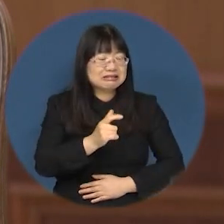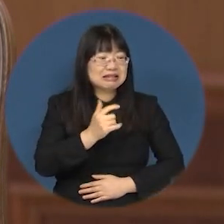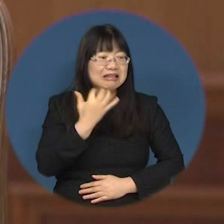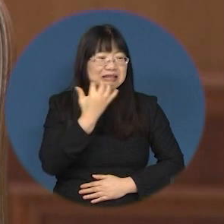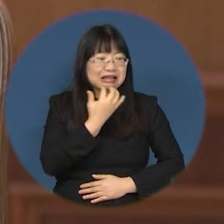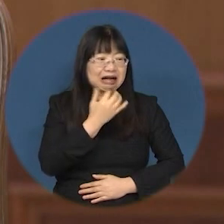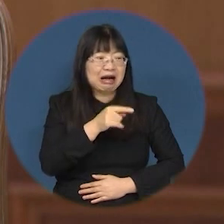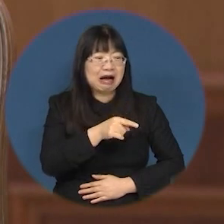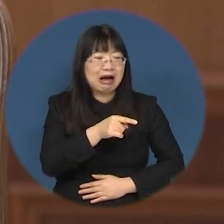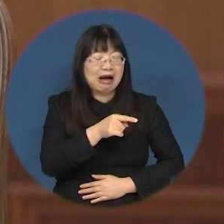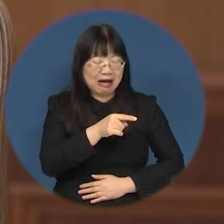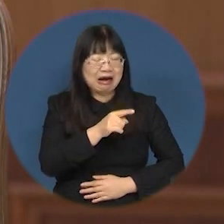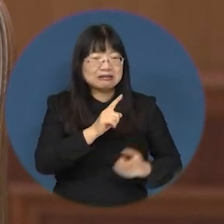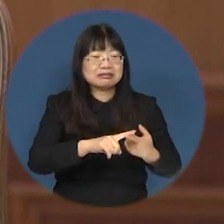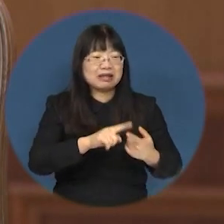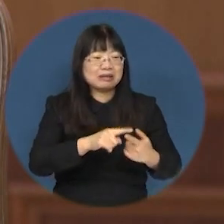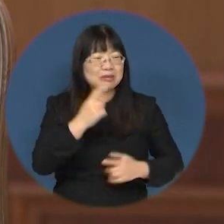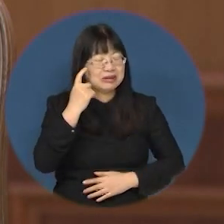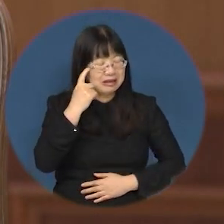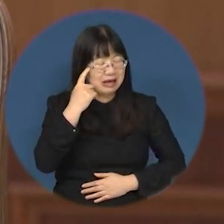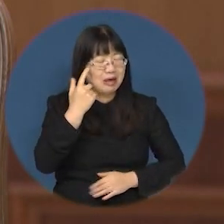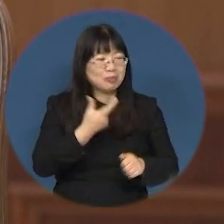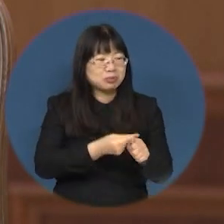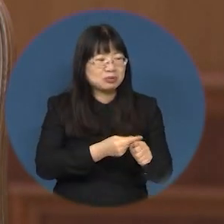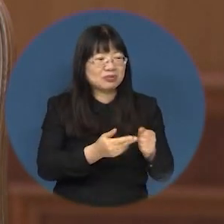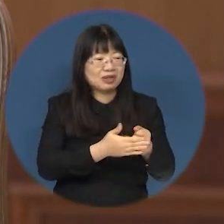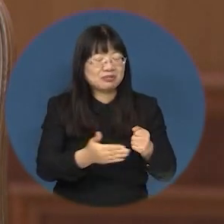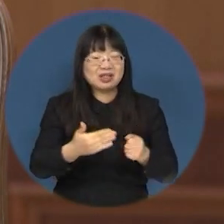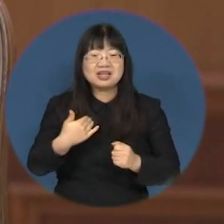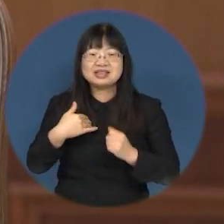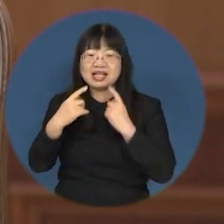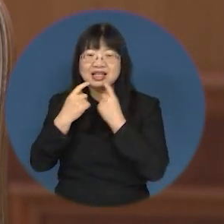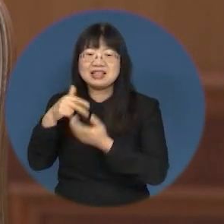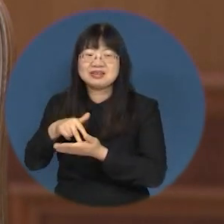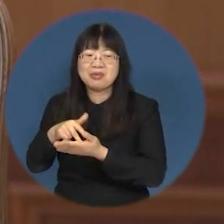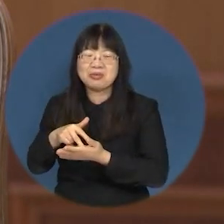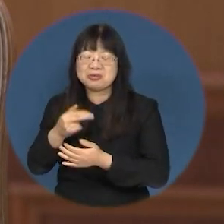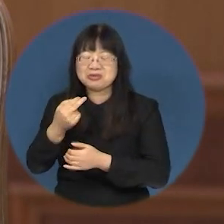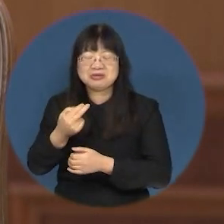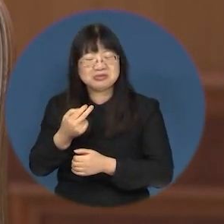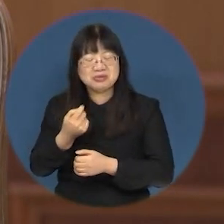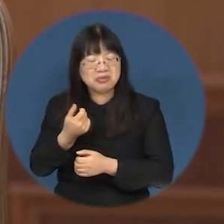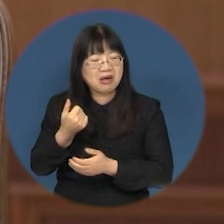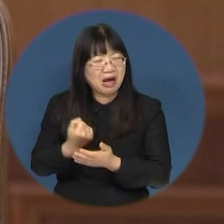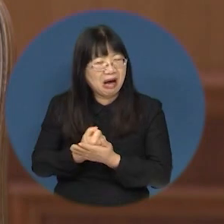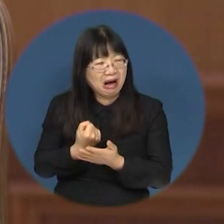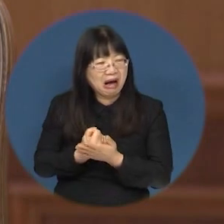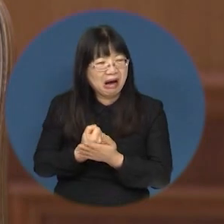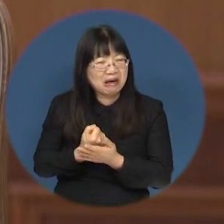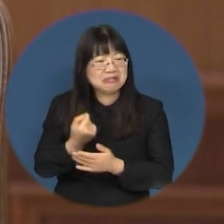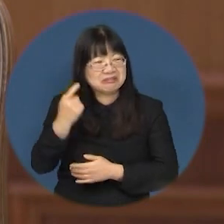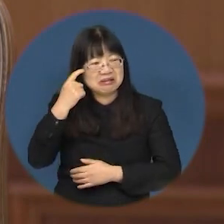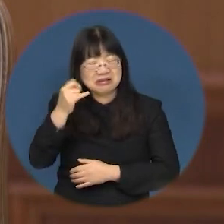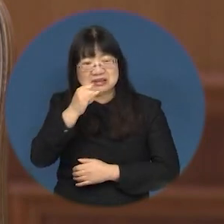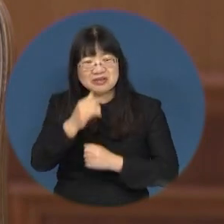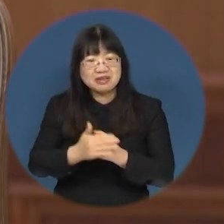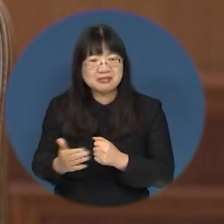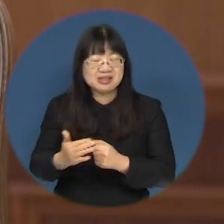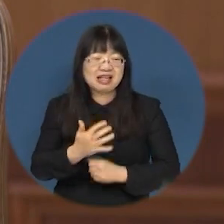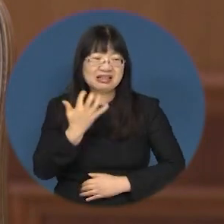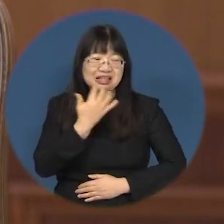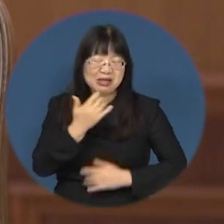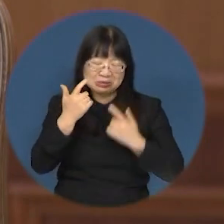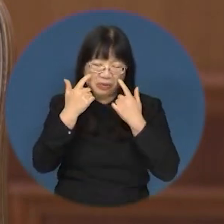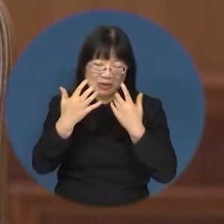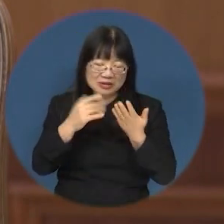그 색깔인 줄 알아요. 그렇죠. 그래서 저는 좀 억울하죠. 이 색깔이 아니거든요. 그래서 이런 식 저런 식으로 그 색깔 구현하는 게